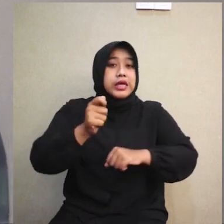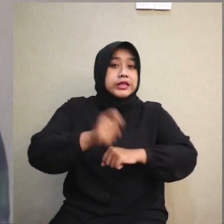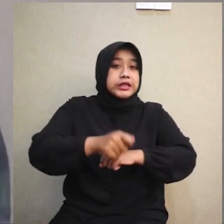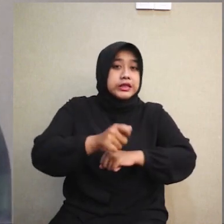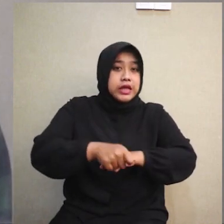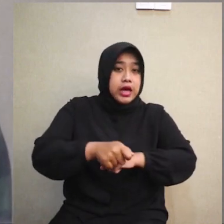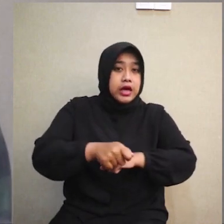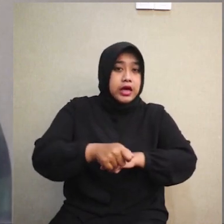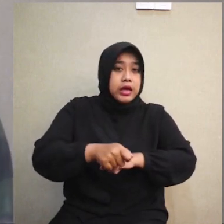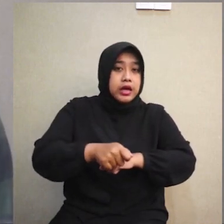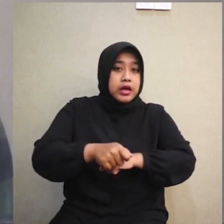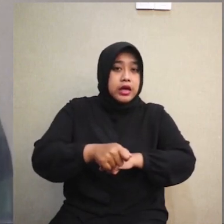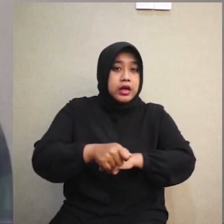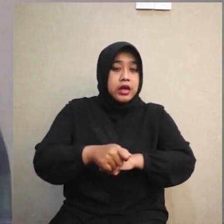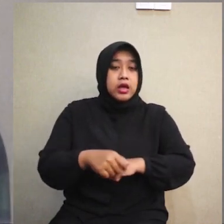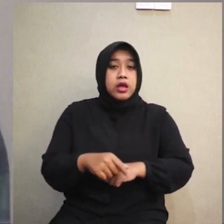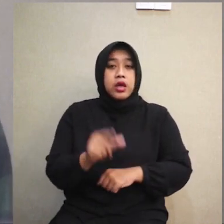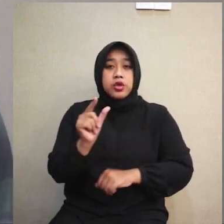dilakukan oleh unservidia